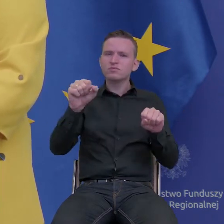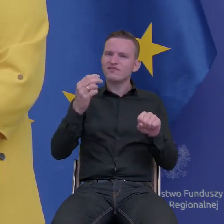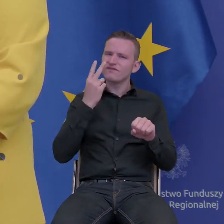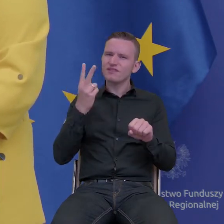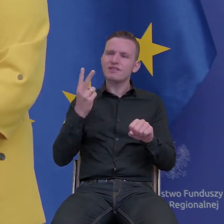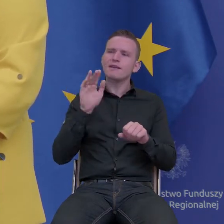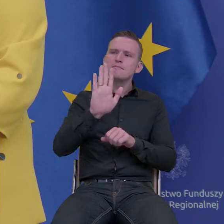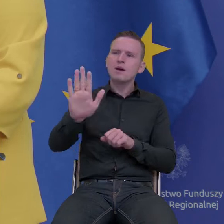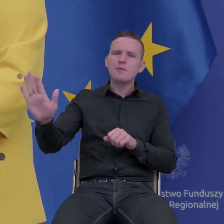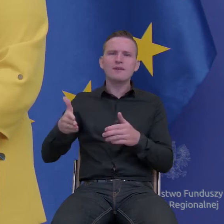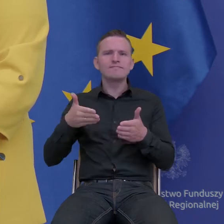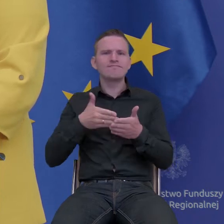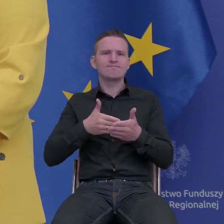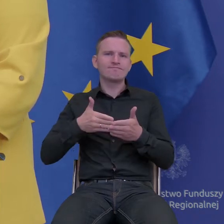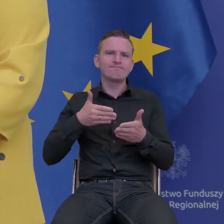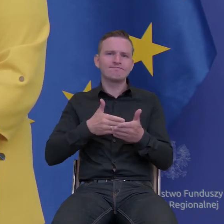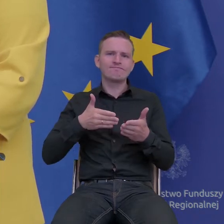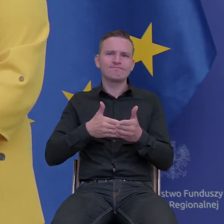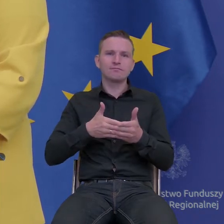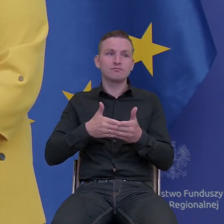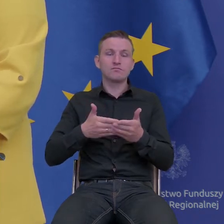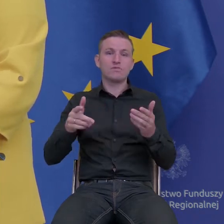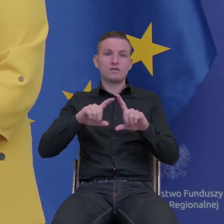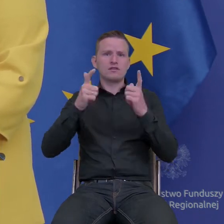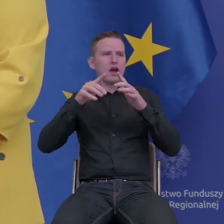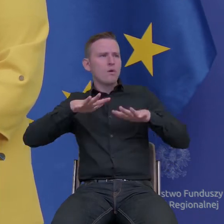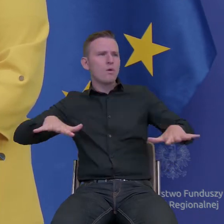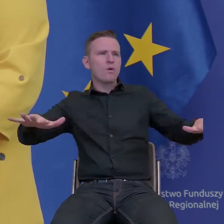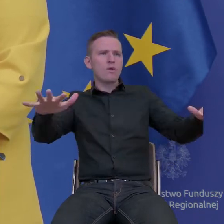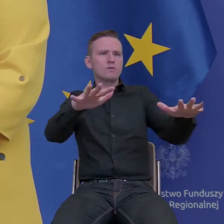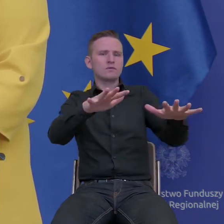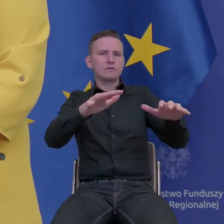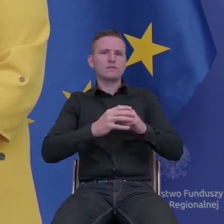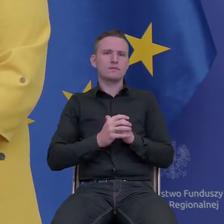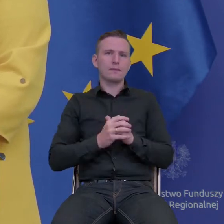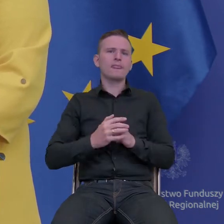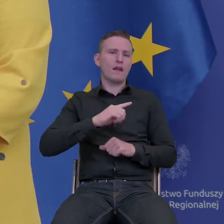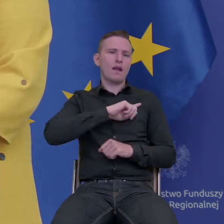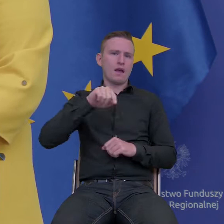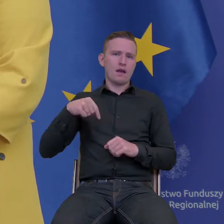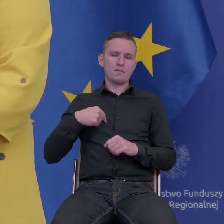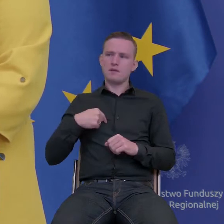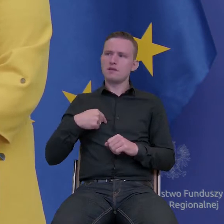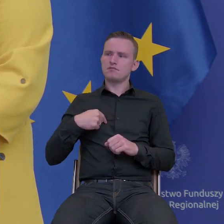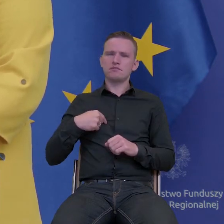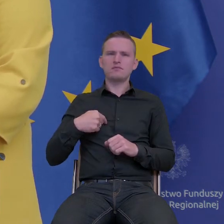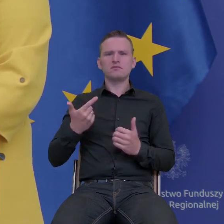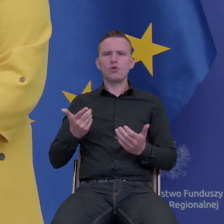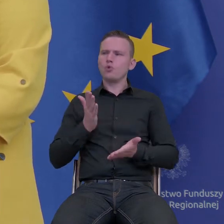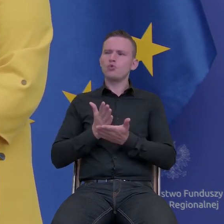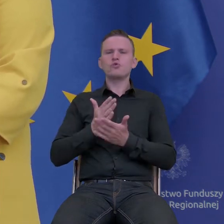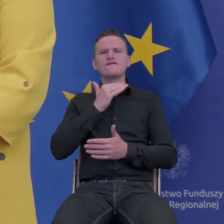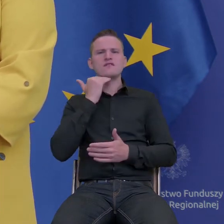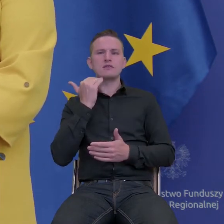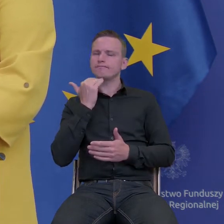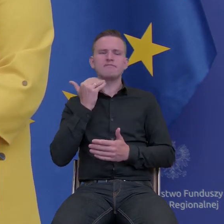te ograniczenia, aby promować dobre pomysły, takie jak wasze, które zostały przedstawione w waszych